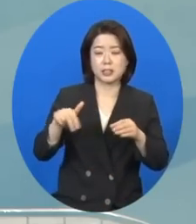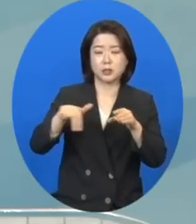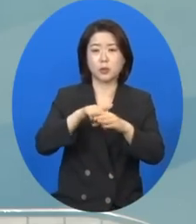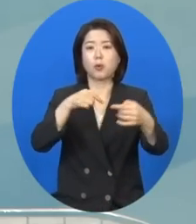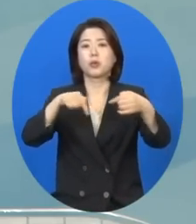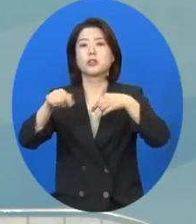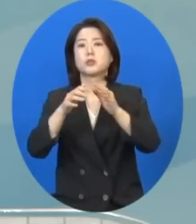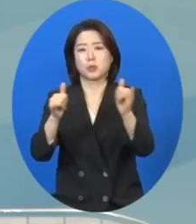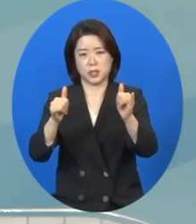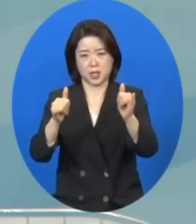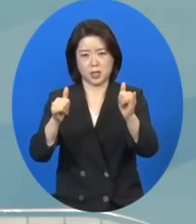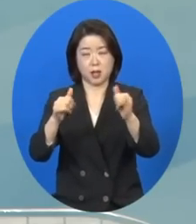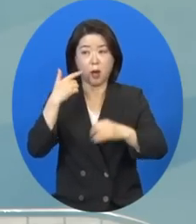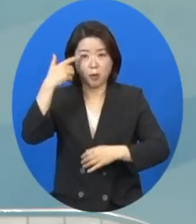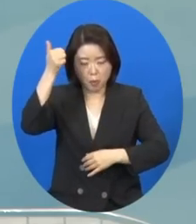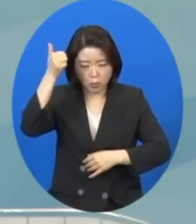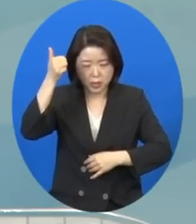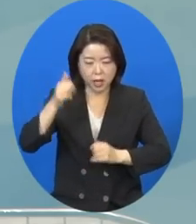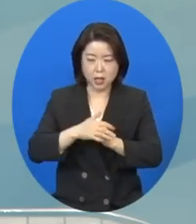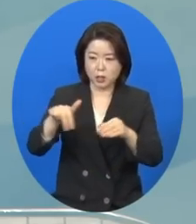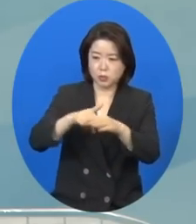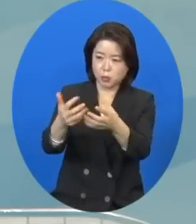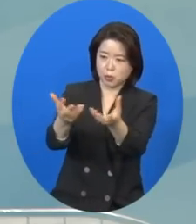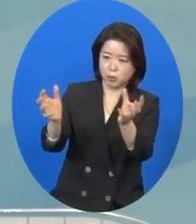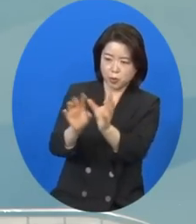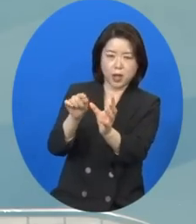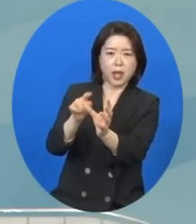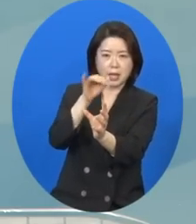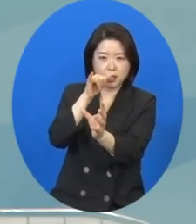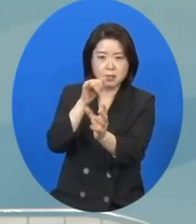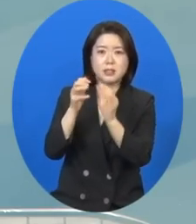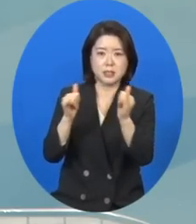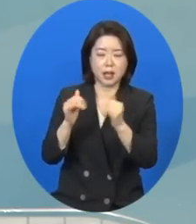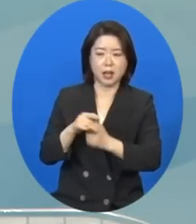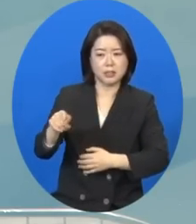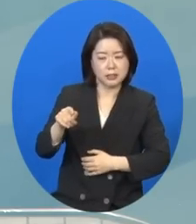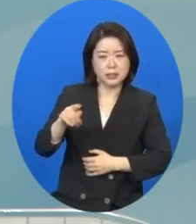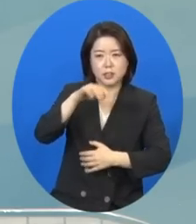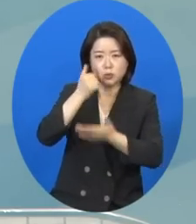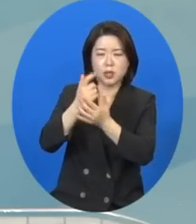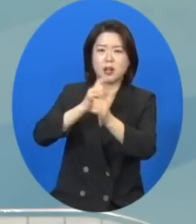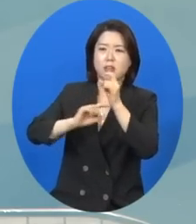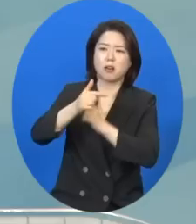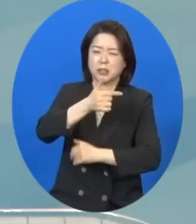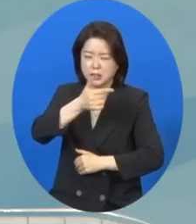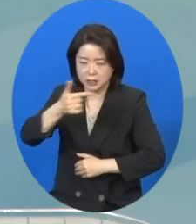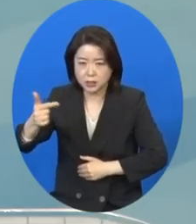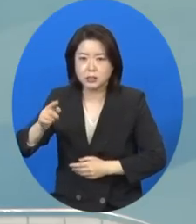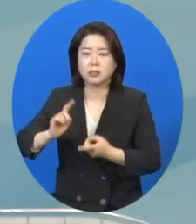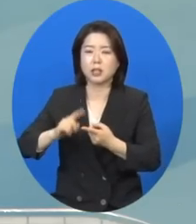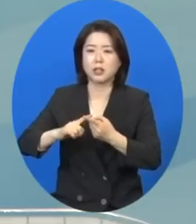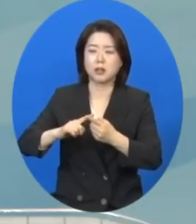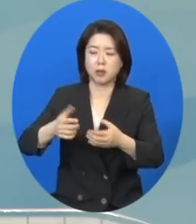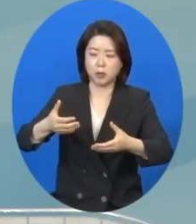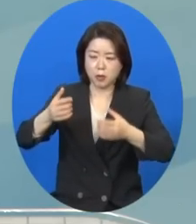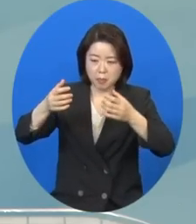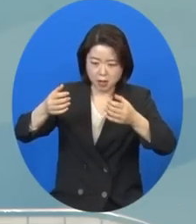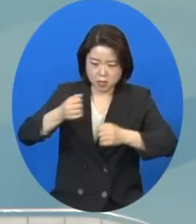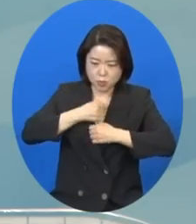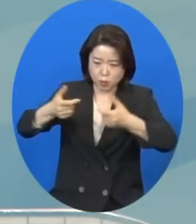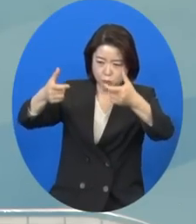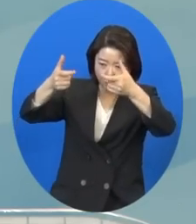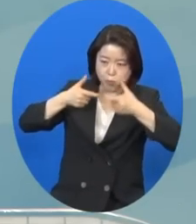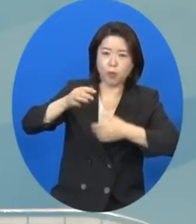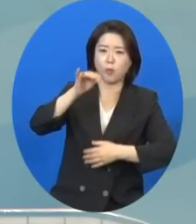지도자들 정말 종교교에 있는 자들에게 정말 그 죄가 훨씬 더 클 수 있다는 것을 경고하고 있는 말씀이기